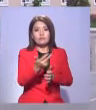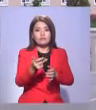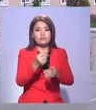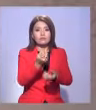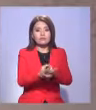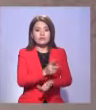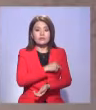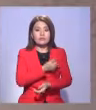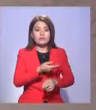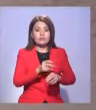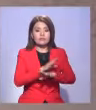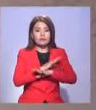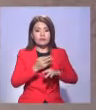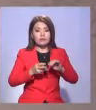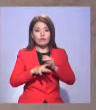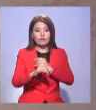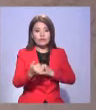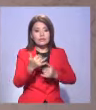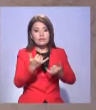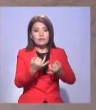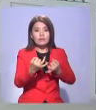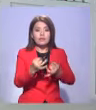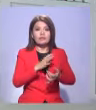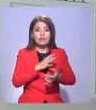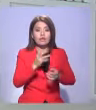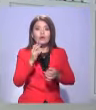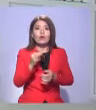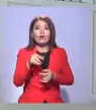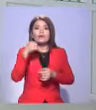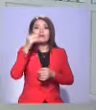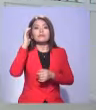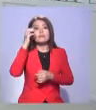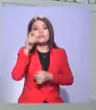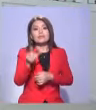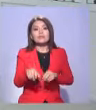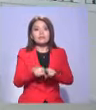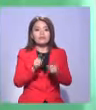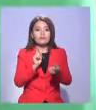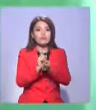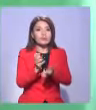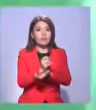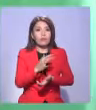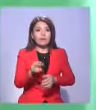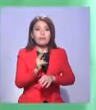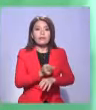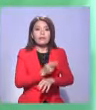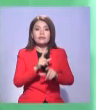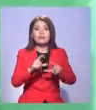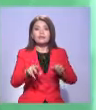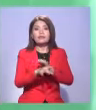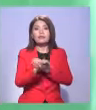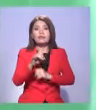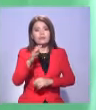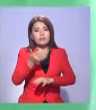ордасындағы психолог маман оқушылармен тығыз байланыста екенін жеткізді, бірақ бұл жолы психологты кездестіре алмадық. Тәрбиесінің меңгерушісі балалардың